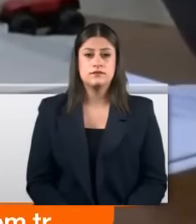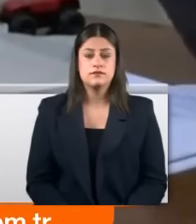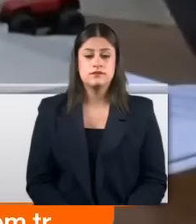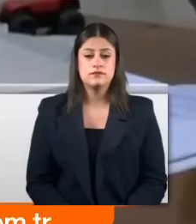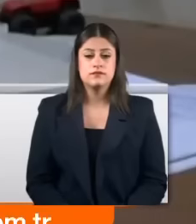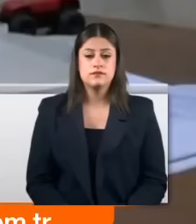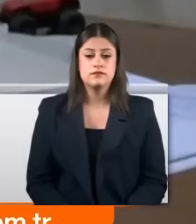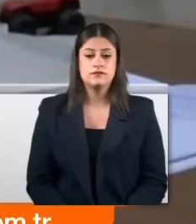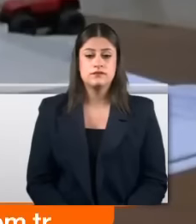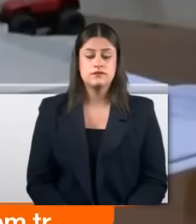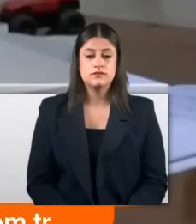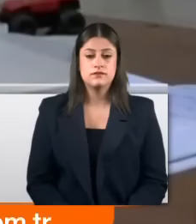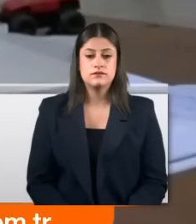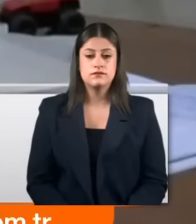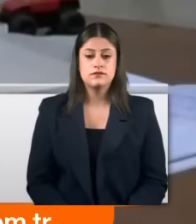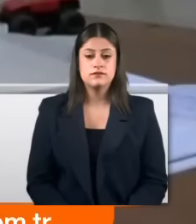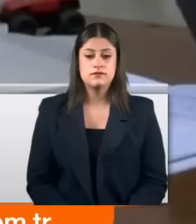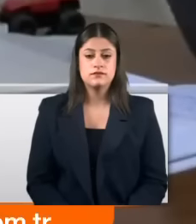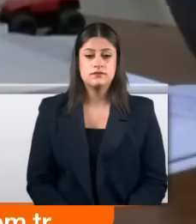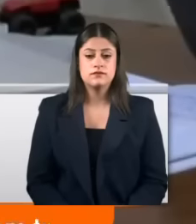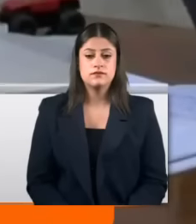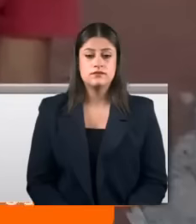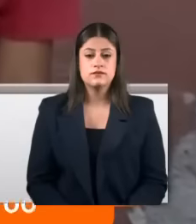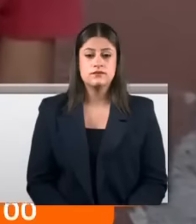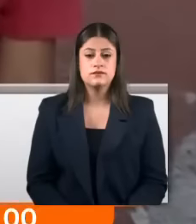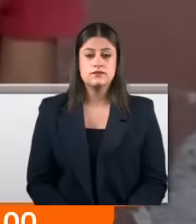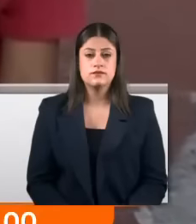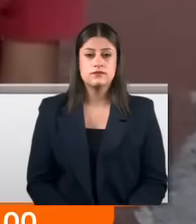diliyorum. Evimin geri bana iade yapılmasını istiyorum.